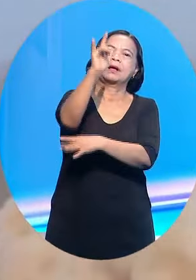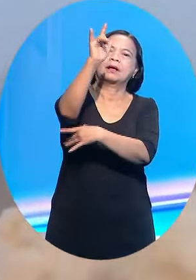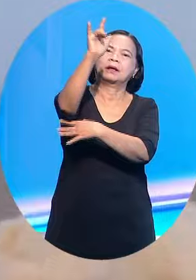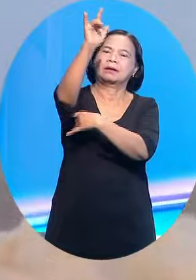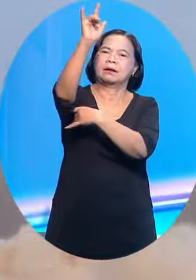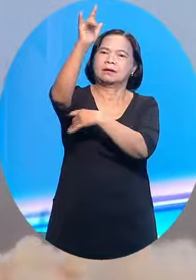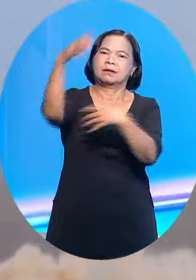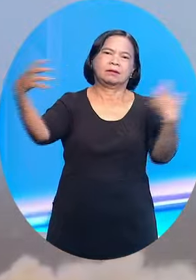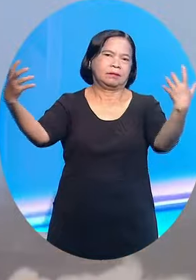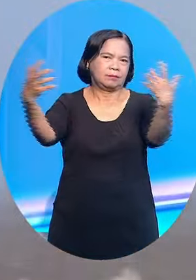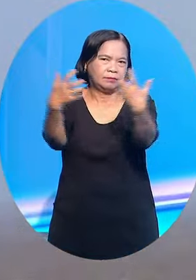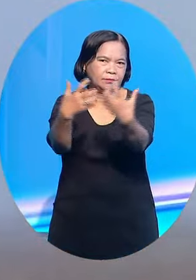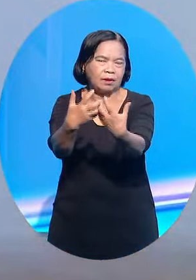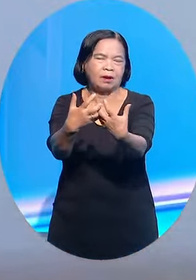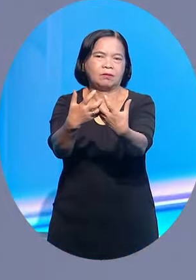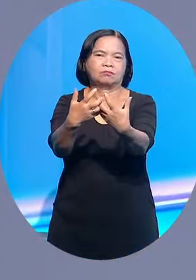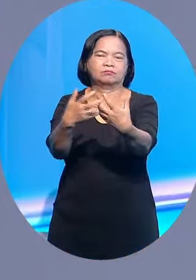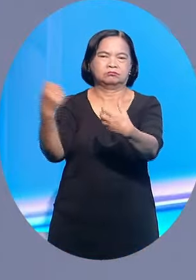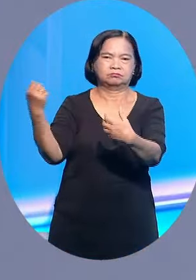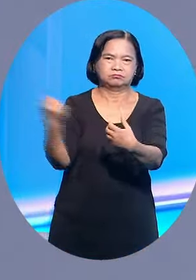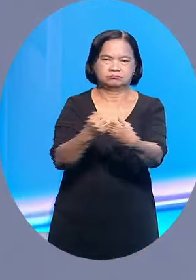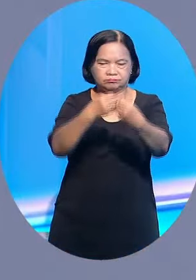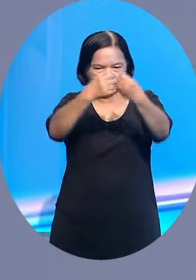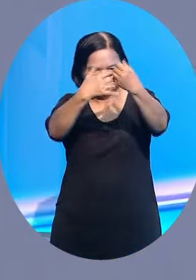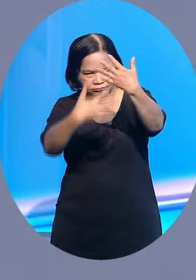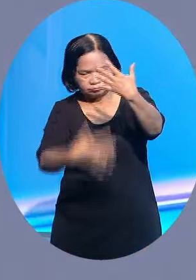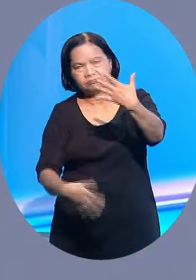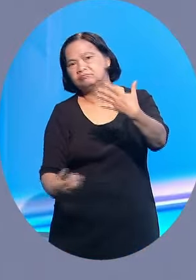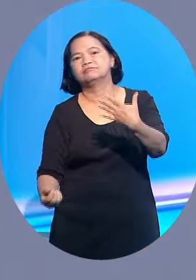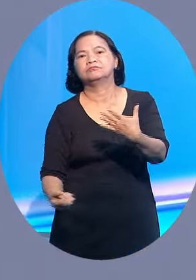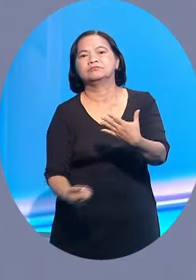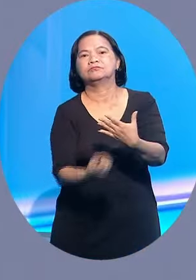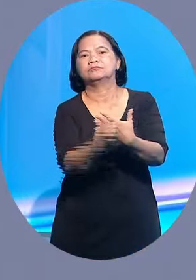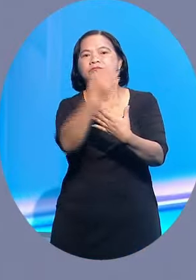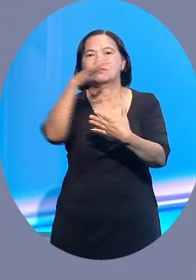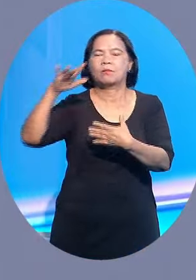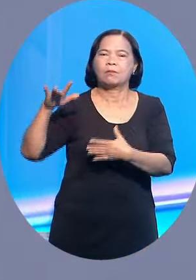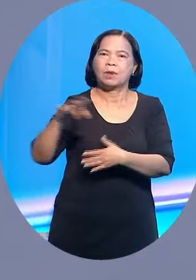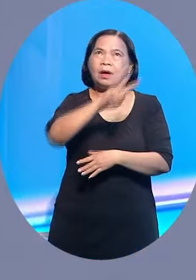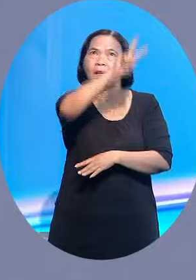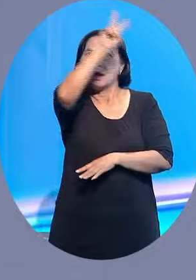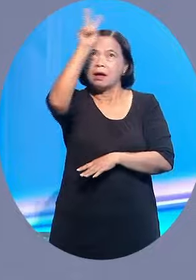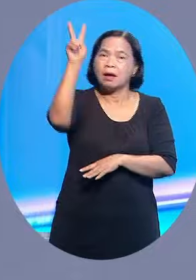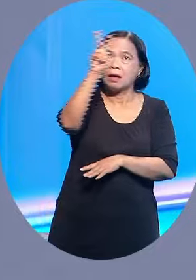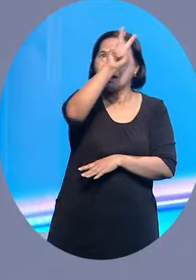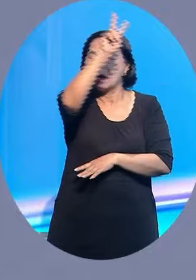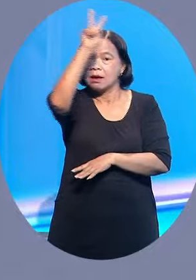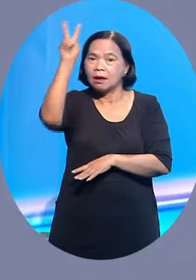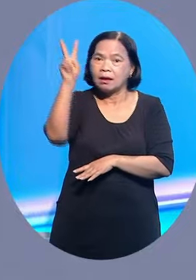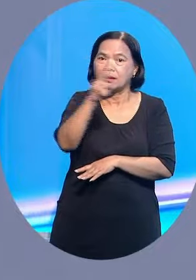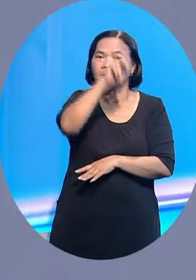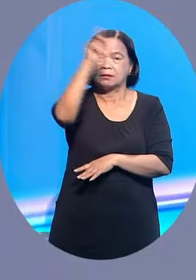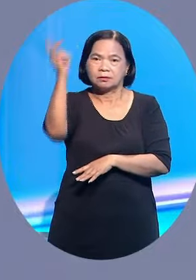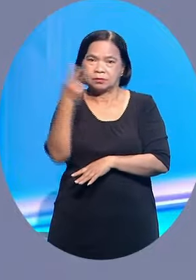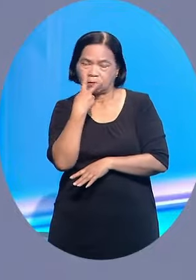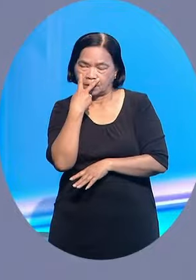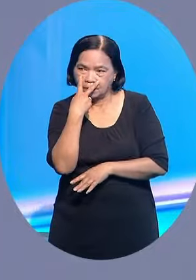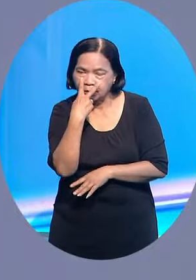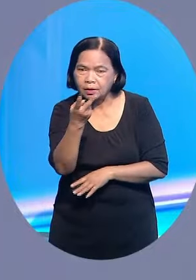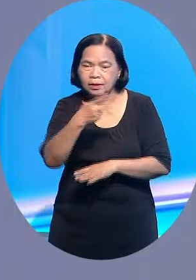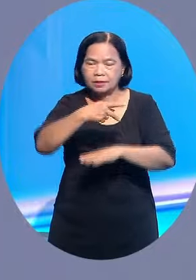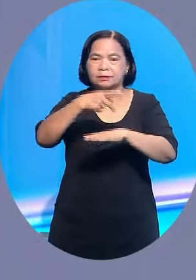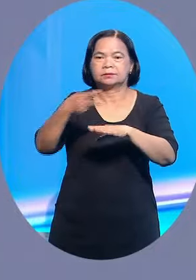và sự phối hợp giữa các hệ thống, đồng thời thu thập các thông số của môi trường bay. Vệ tinh sẽ được sử dụng trong các thí nghiệm hình ảnh viễn thám và các xác minh kỹ